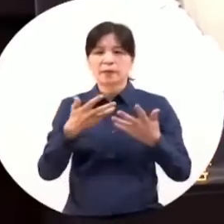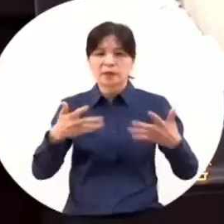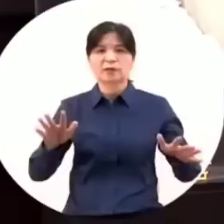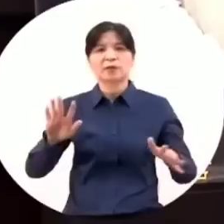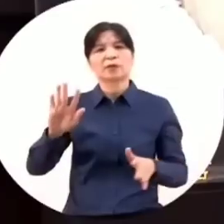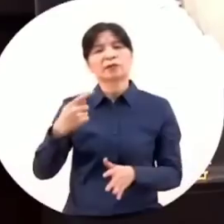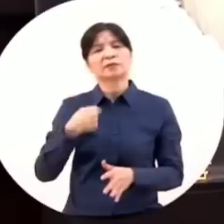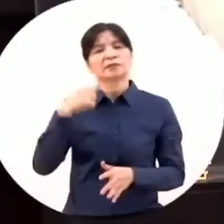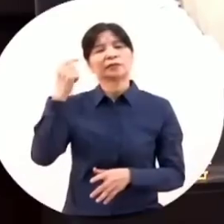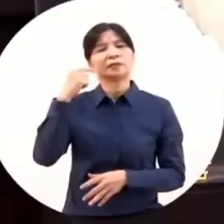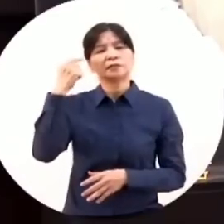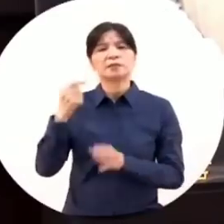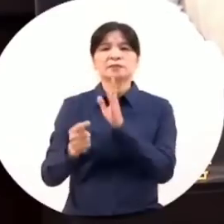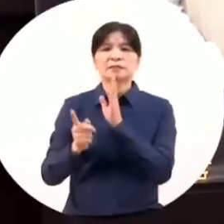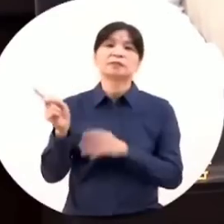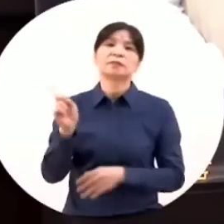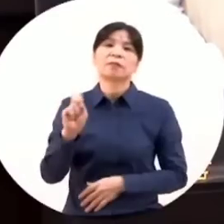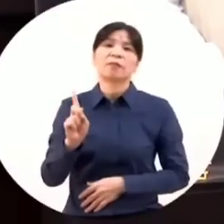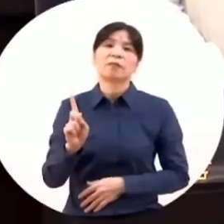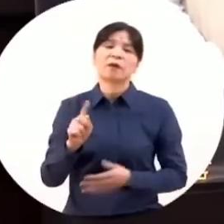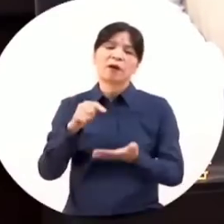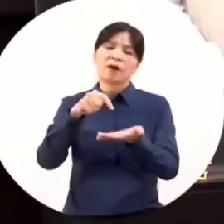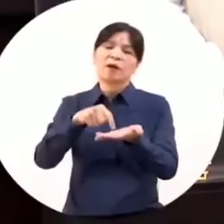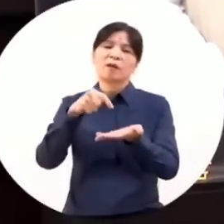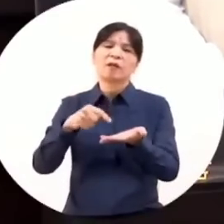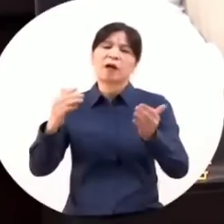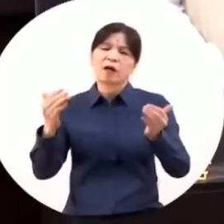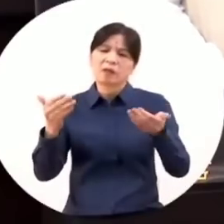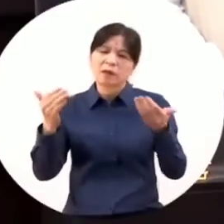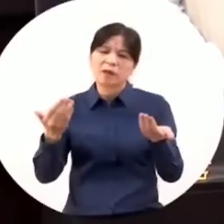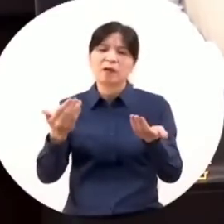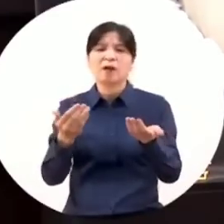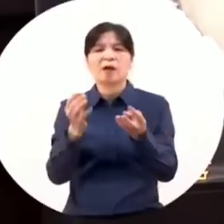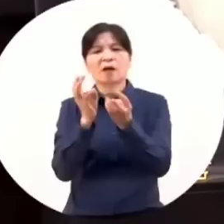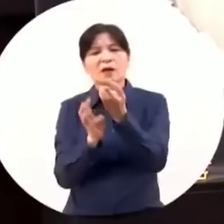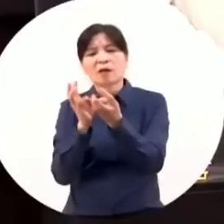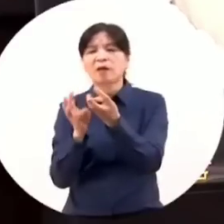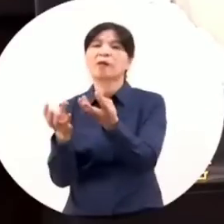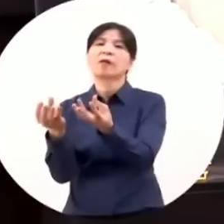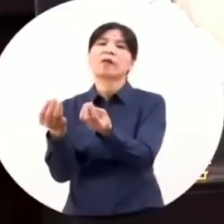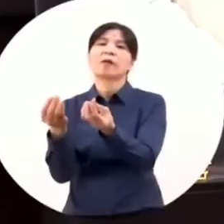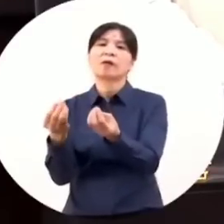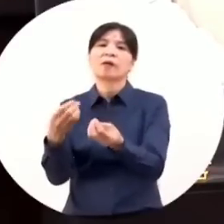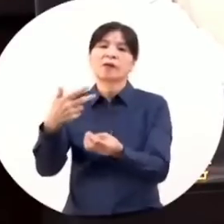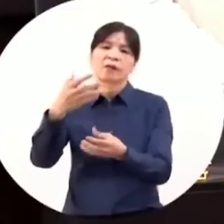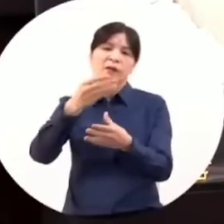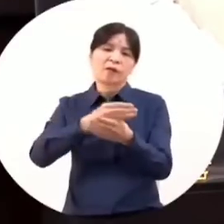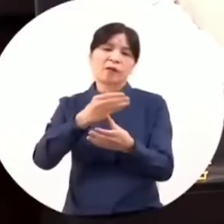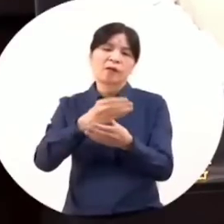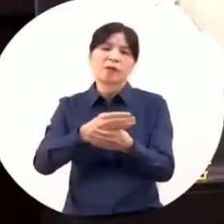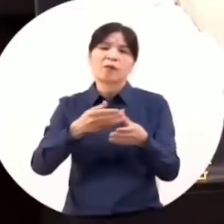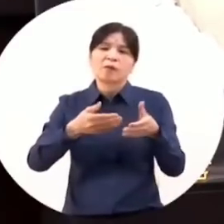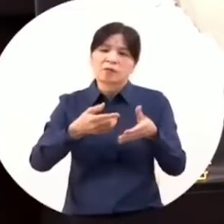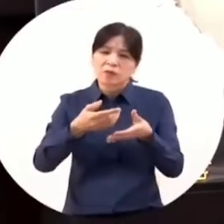大概，干那讲章节，没有讲到经典。 大概在讲七股工业区， 都没有讲到经，都没有讲到